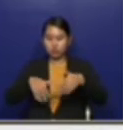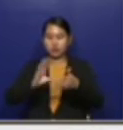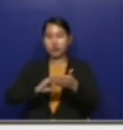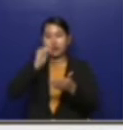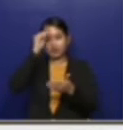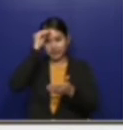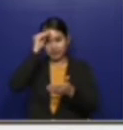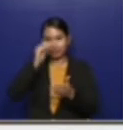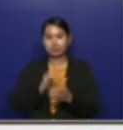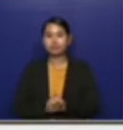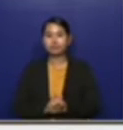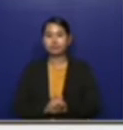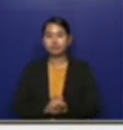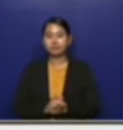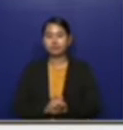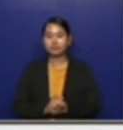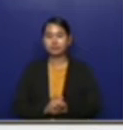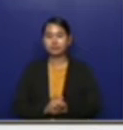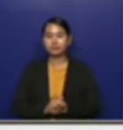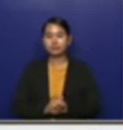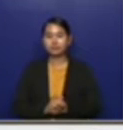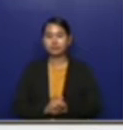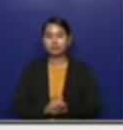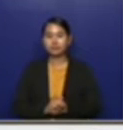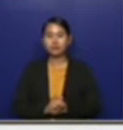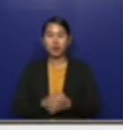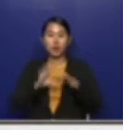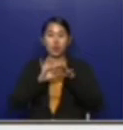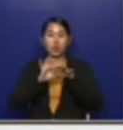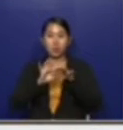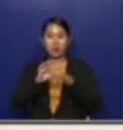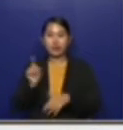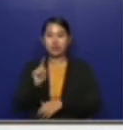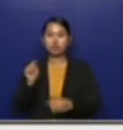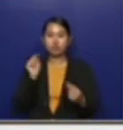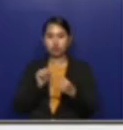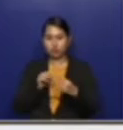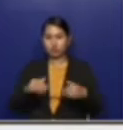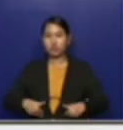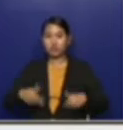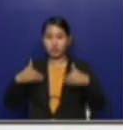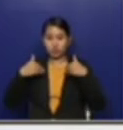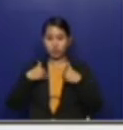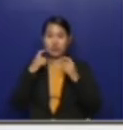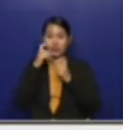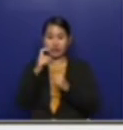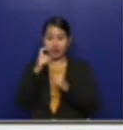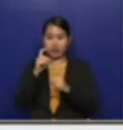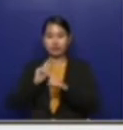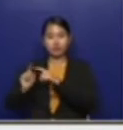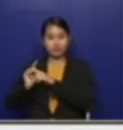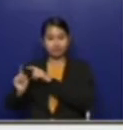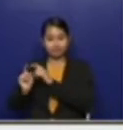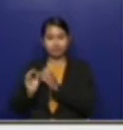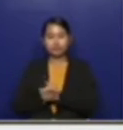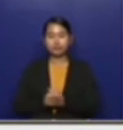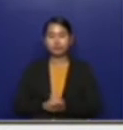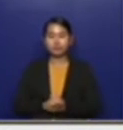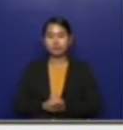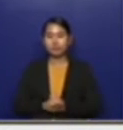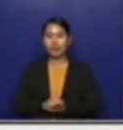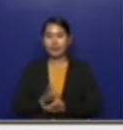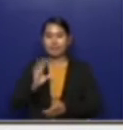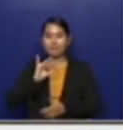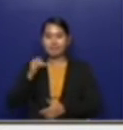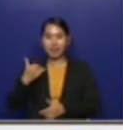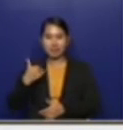ศึกษาสิ่งที่น่าเป็นห่วงก็คือเรื่องความปลอดภัยการแทรกแซงที่อาจจะมี